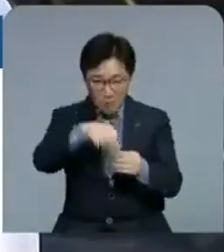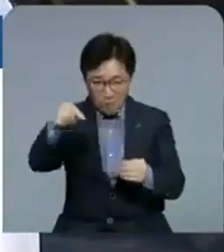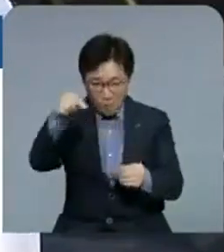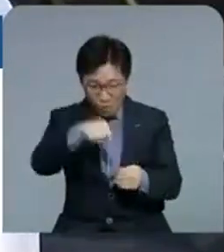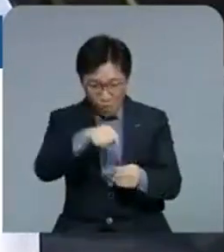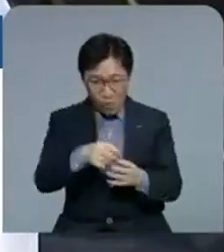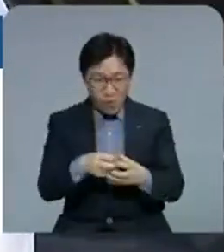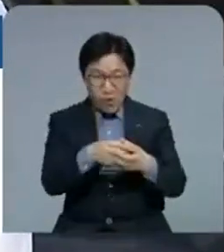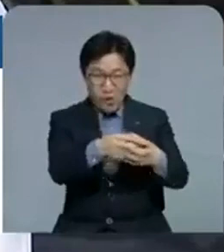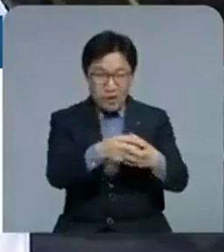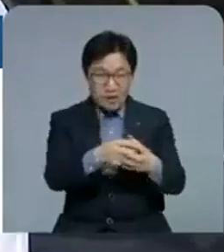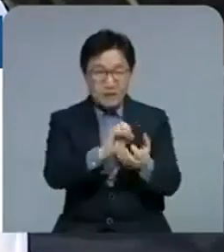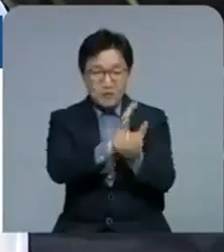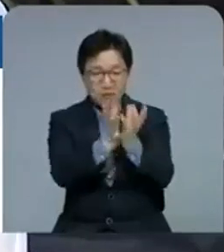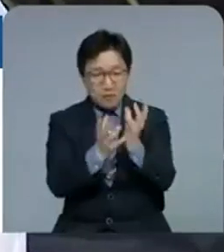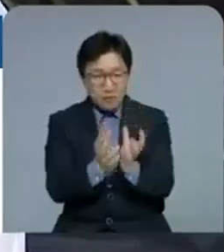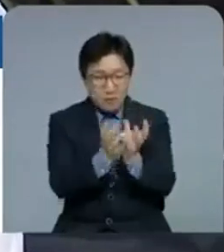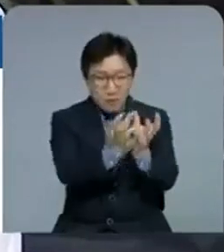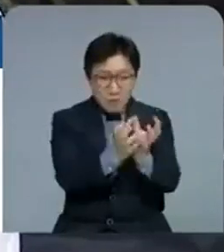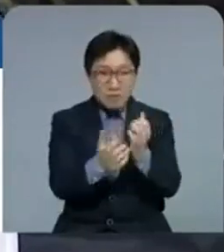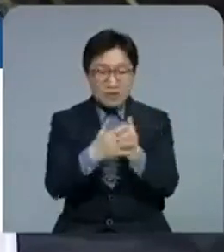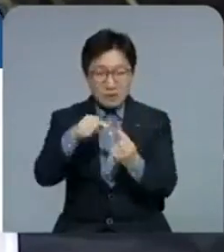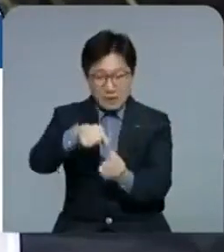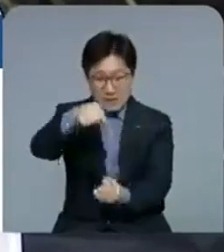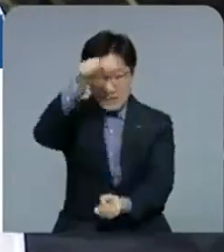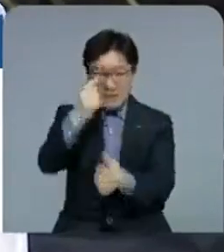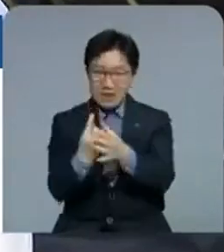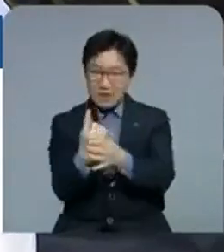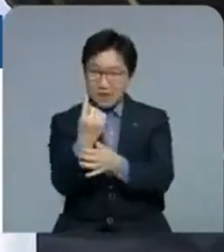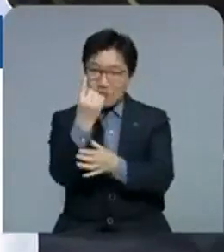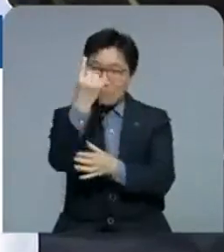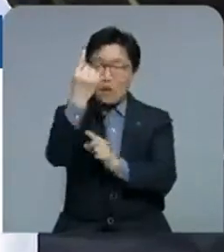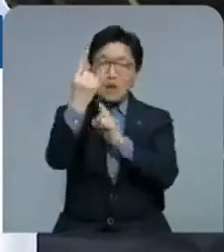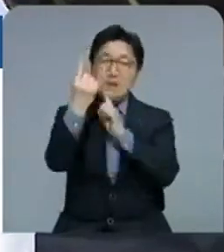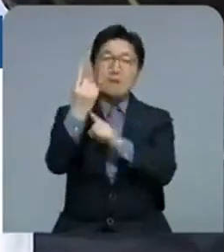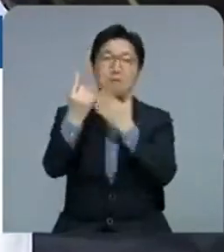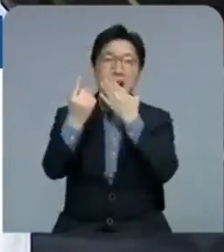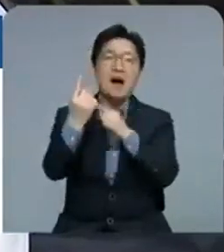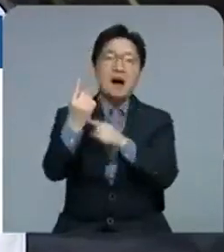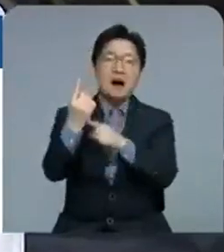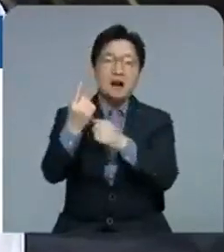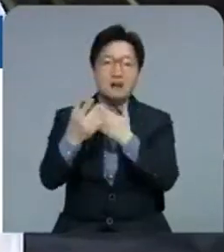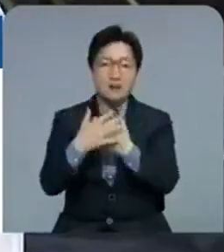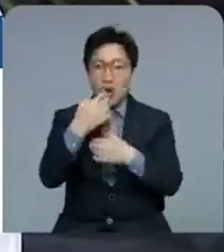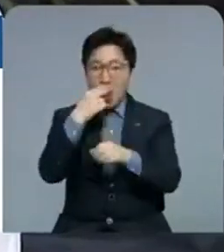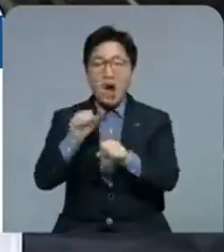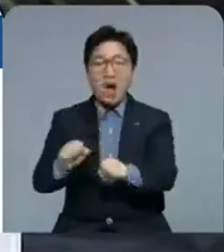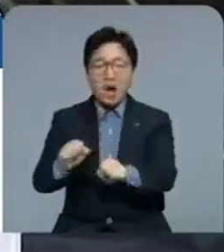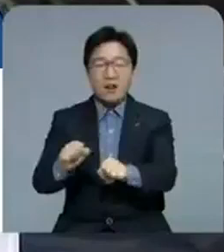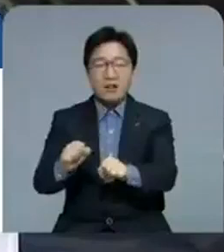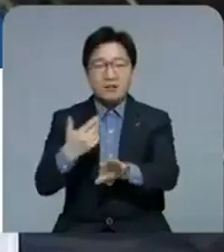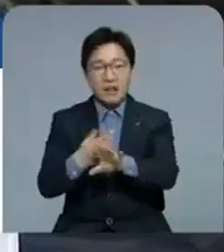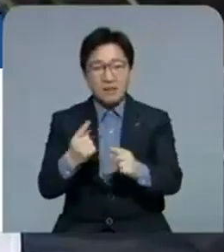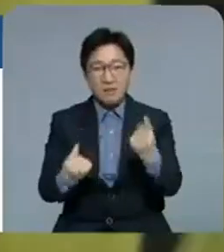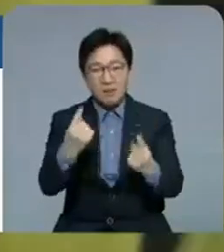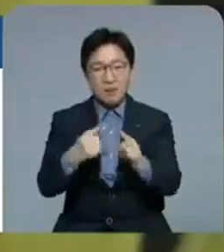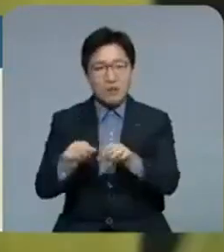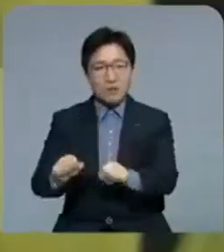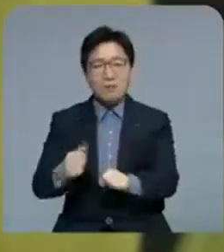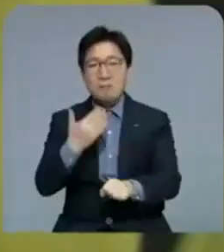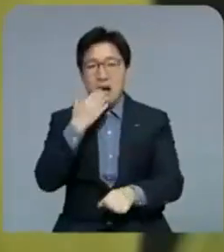길고 또 반듯하게 직립하는 특성이 있습니다. 또 다른 작목에 비해서 절화 수명이 훨씬 더 길기